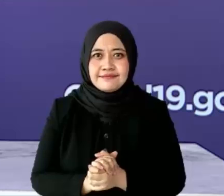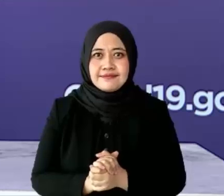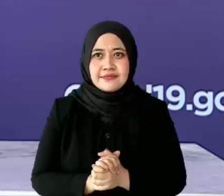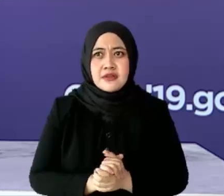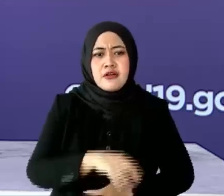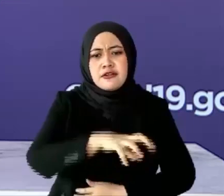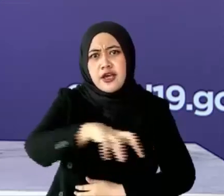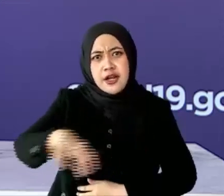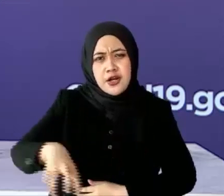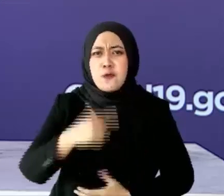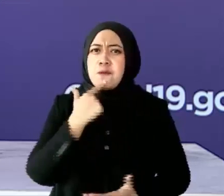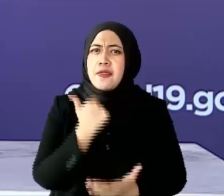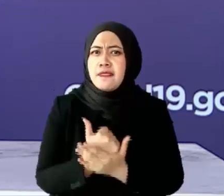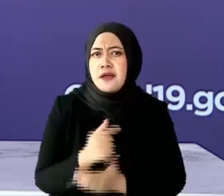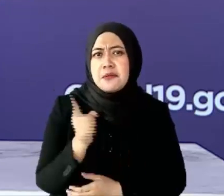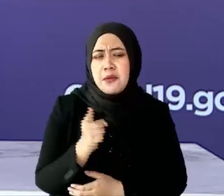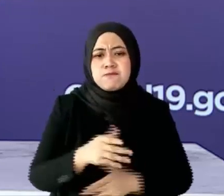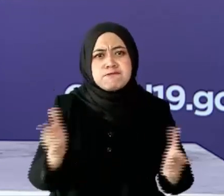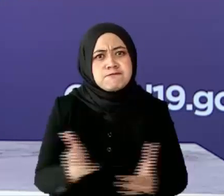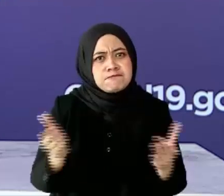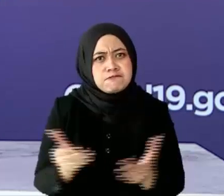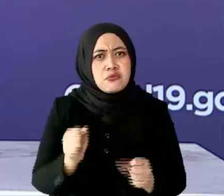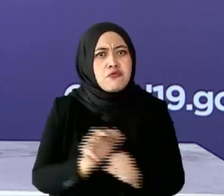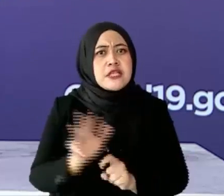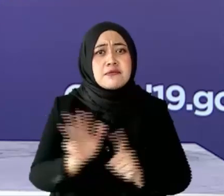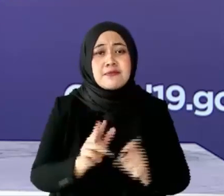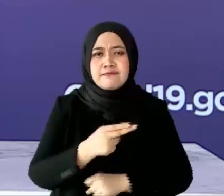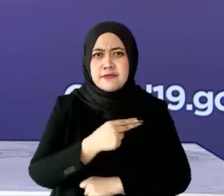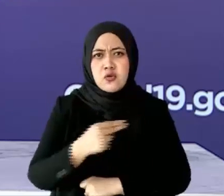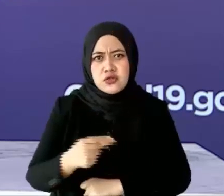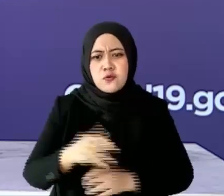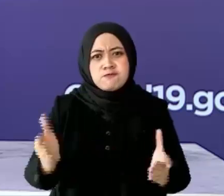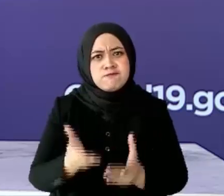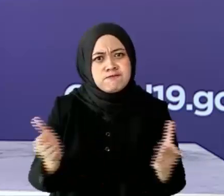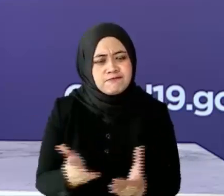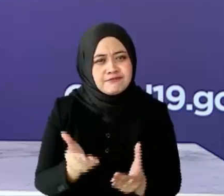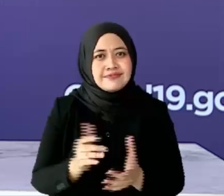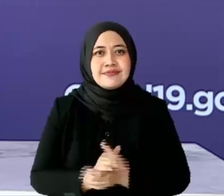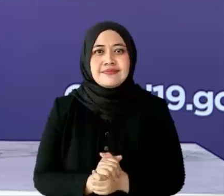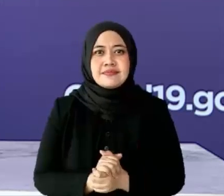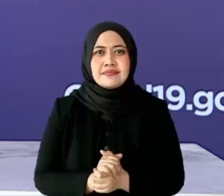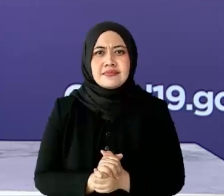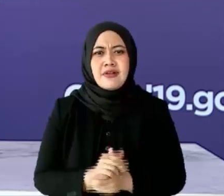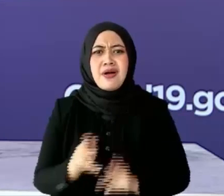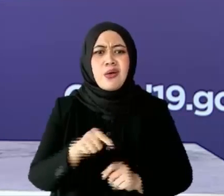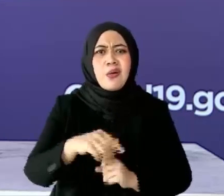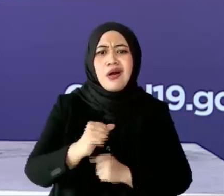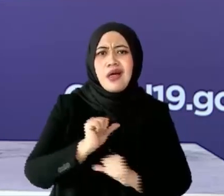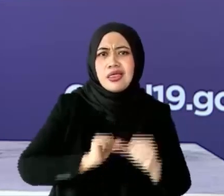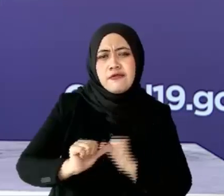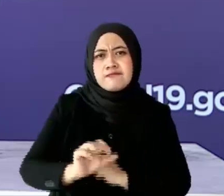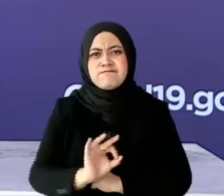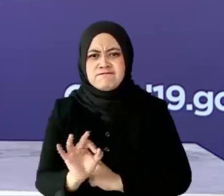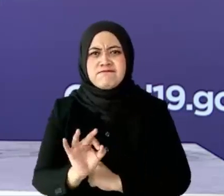memiliki peran yang sangat penting dalam penanganan COVID-19 di Indonesia, dan tanpa ada peran aktif dari